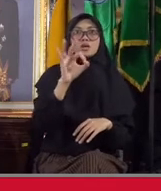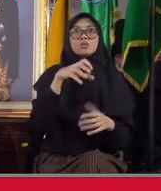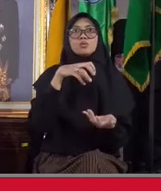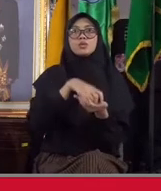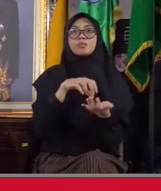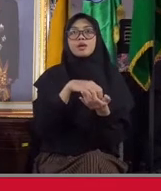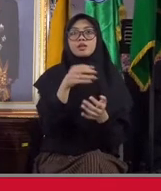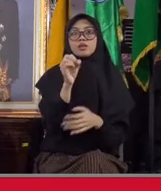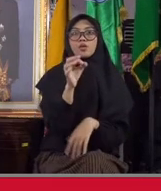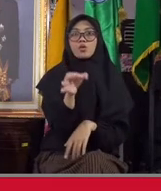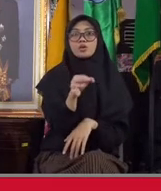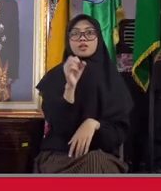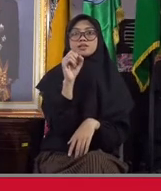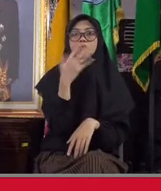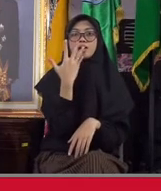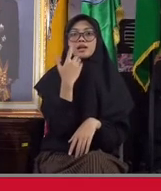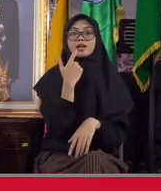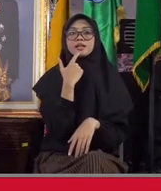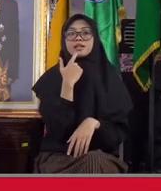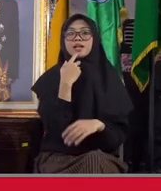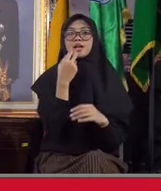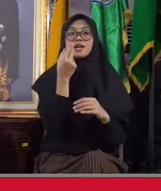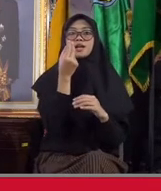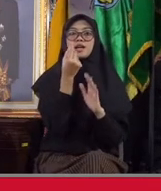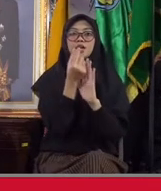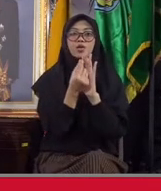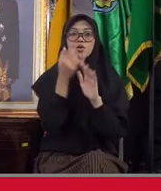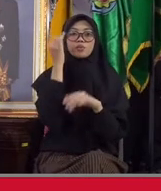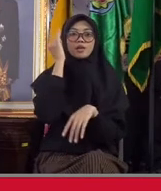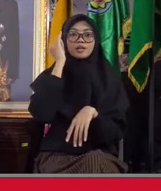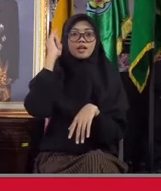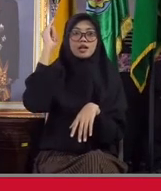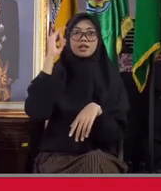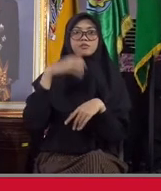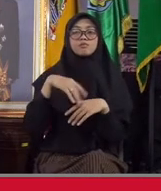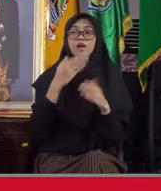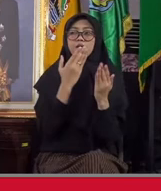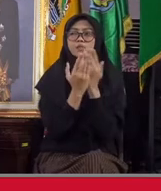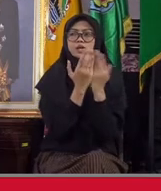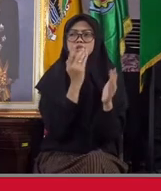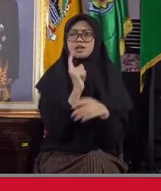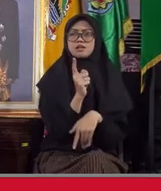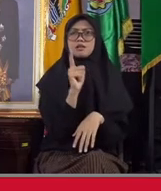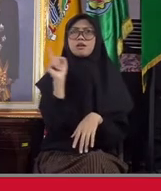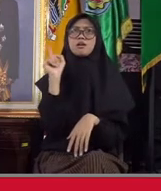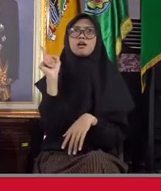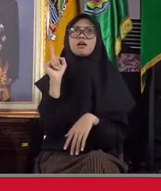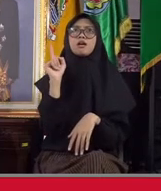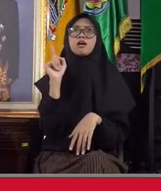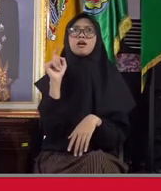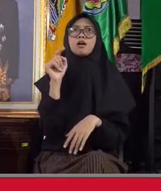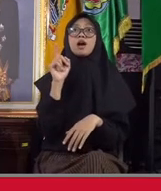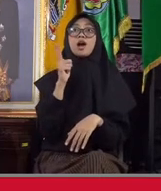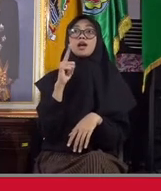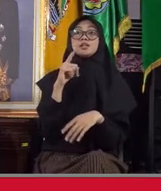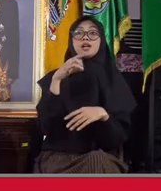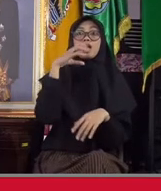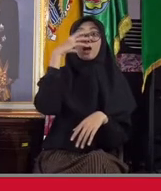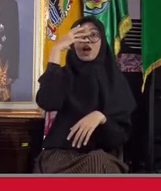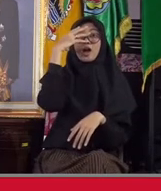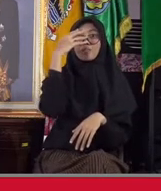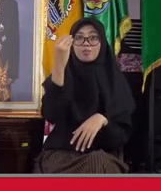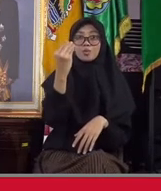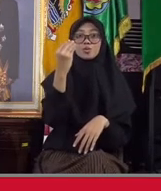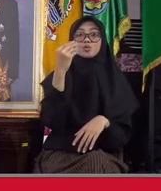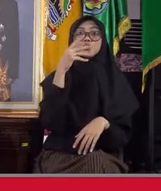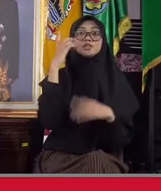Kota Semarang. Terkait dengan ekonomi kreatif, ini aplikasinya sudah ada di sebuah kampung Jawi.